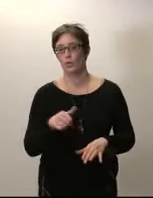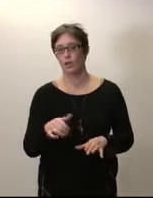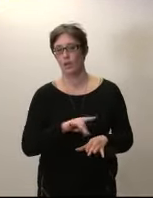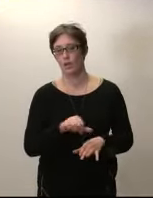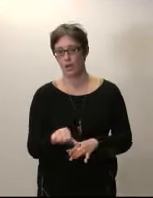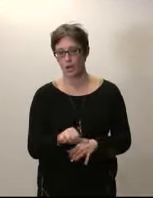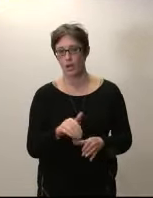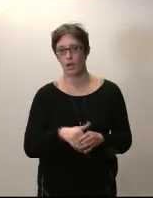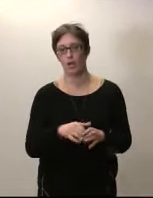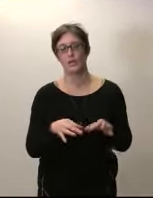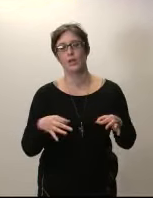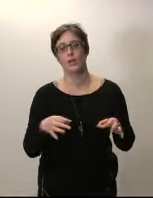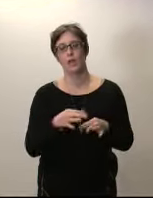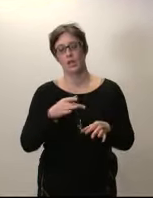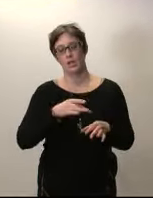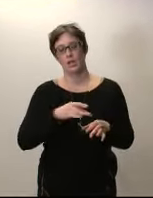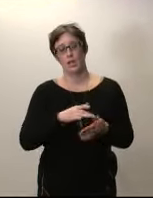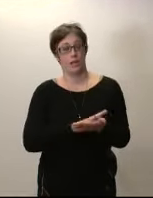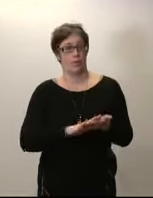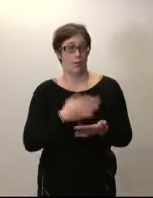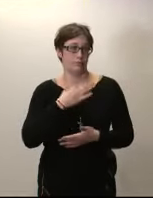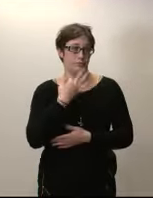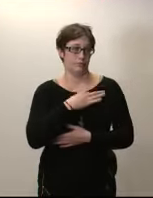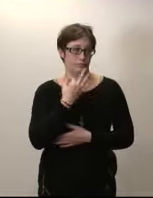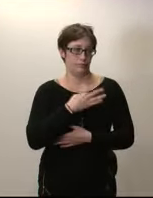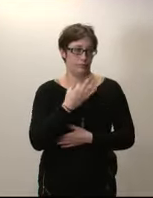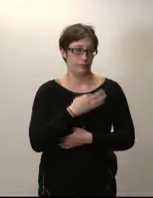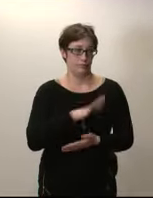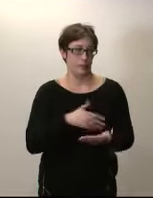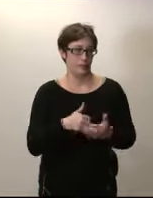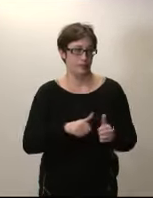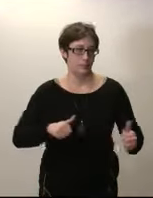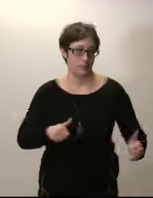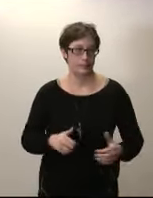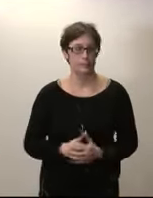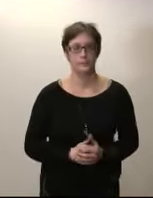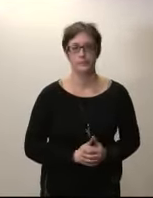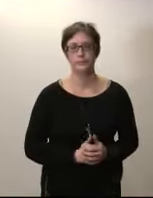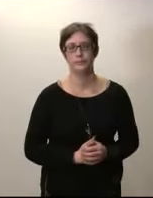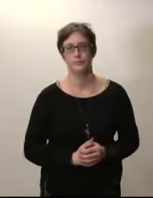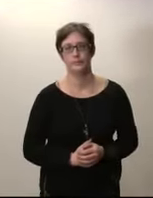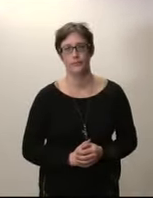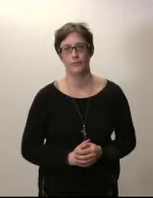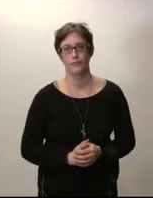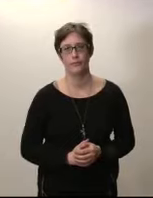autoriser Madame le député maire ou son représentant à prendre toutes les mesures nécessaires à la mise en œuvre de la présente délibération.